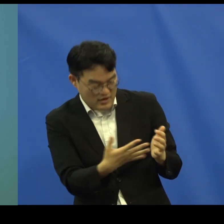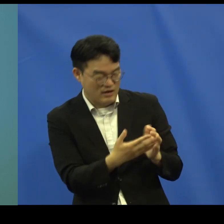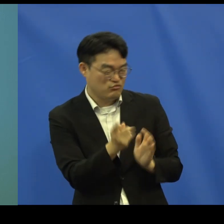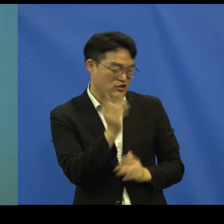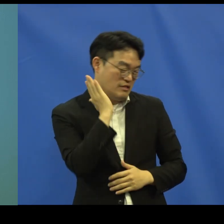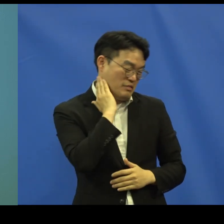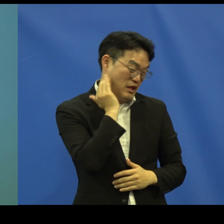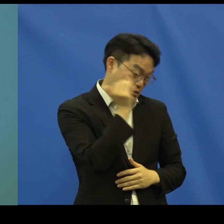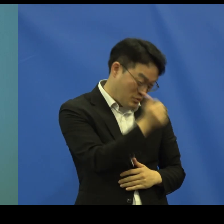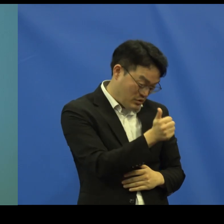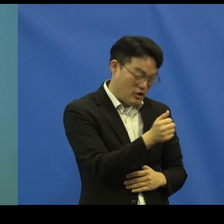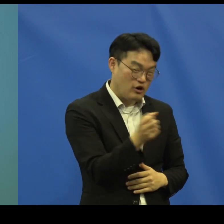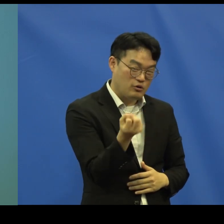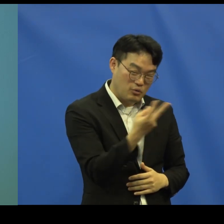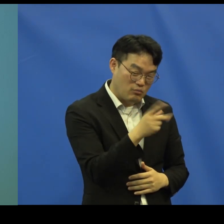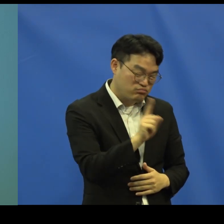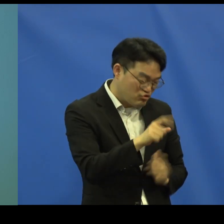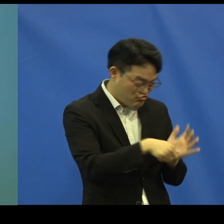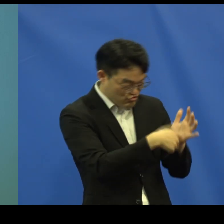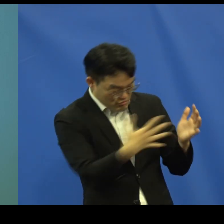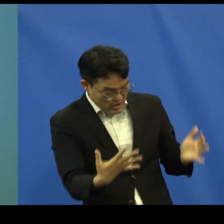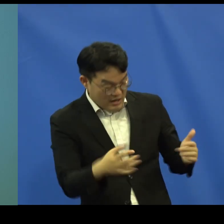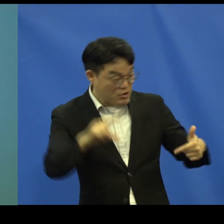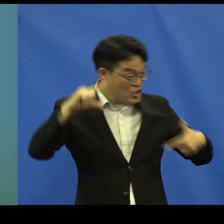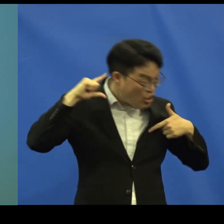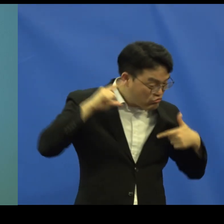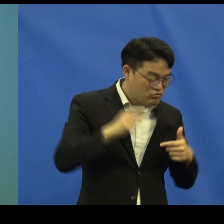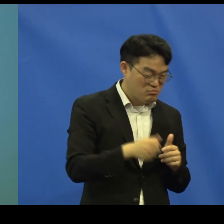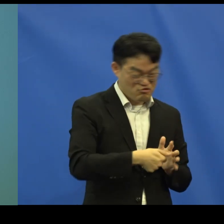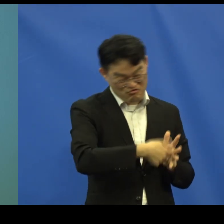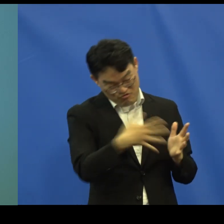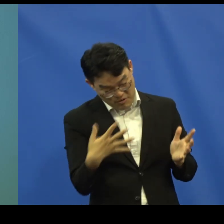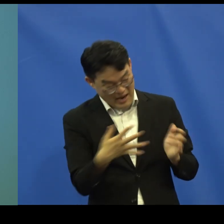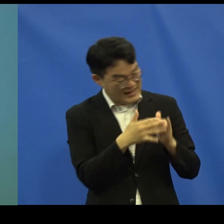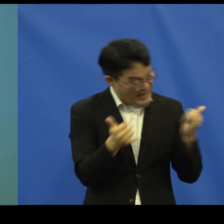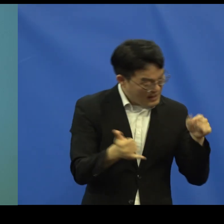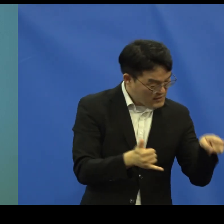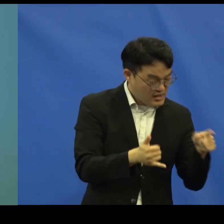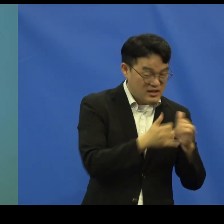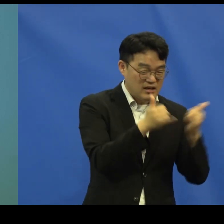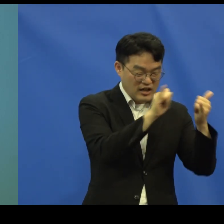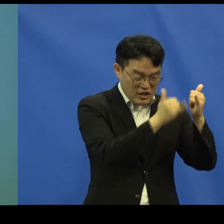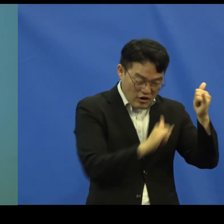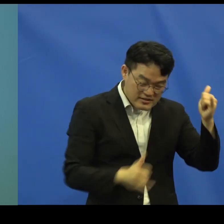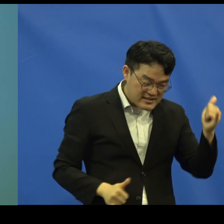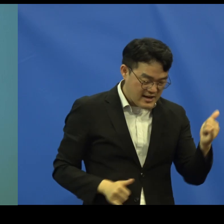미중 간에 무역 전쟁이 일어나고